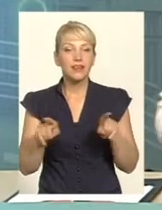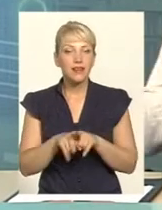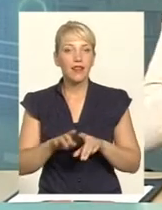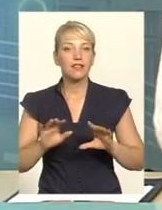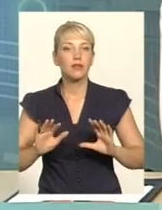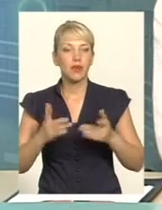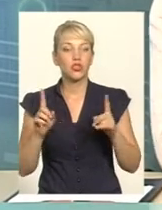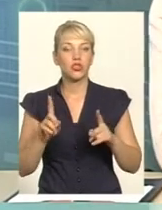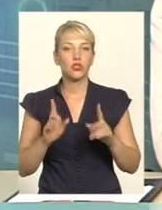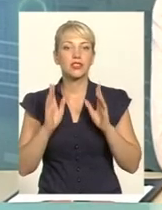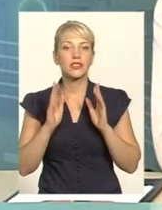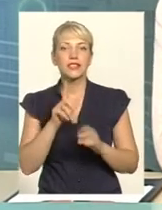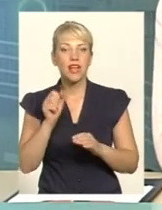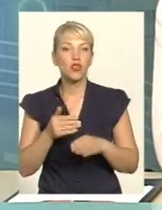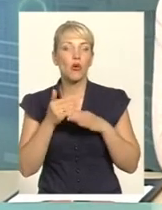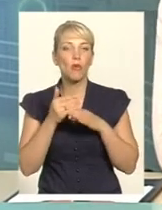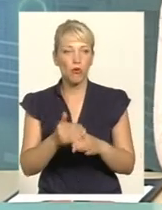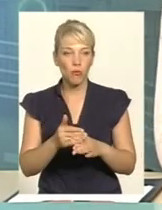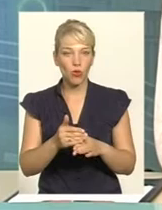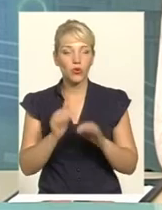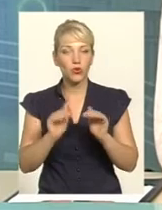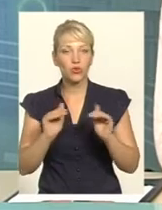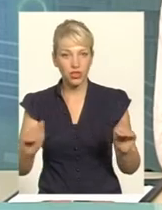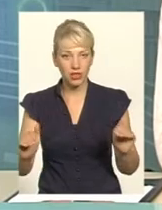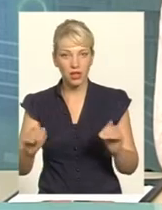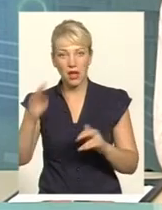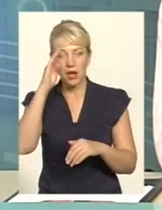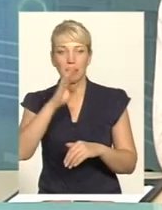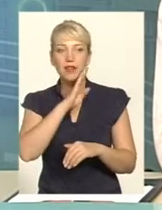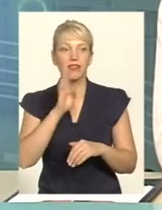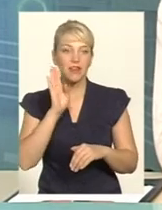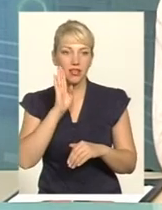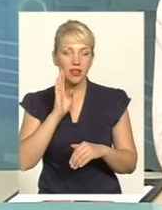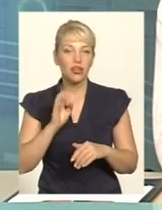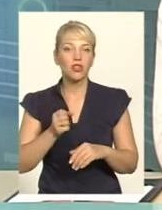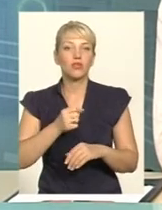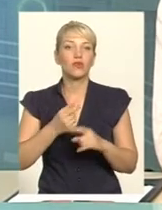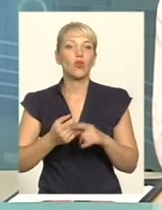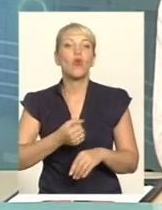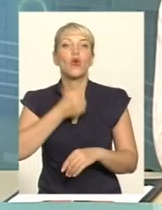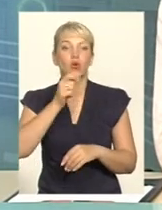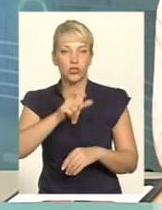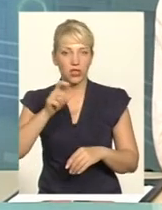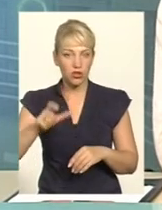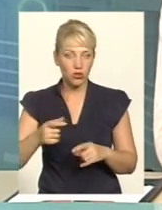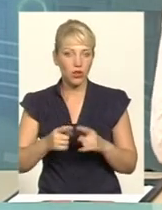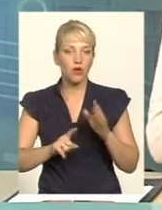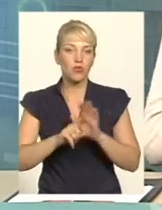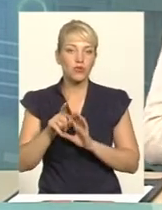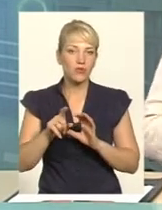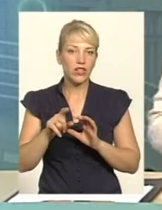за допомогою їх батьки, дорослі, починають маніпулювати один одним. Про